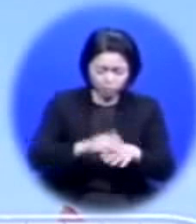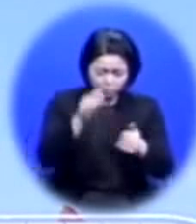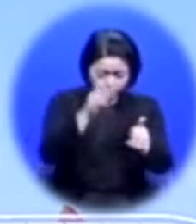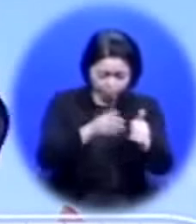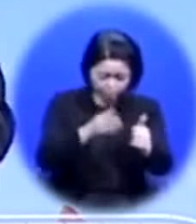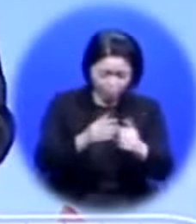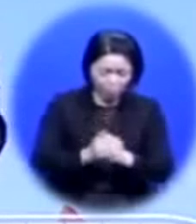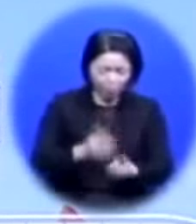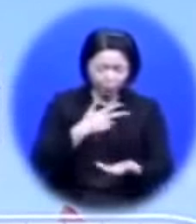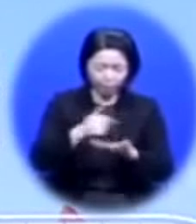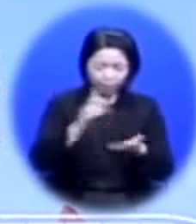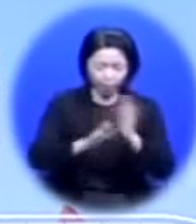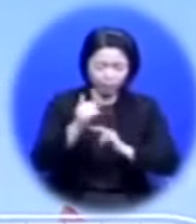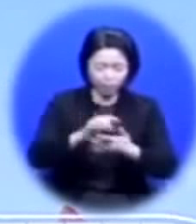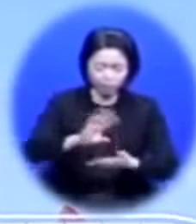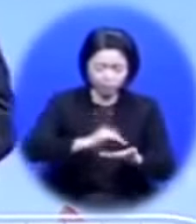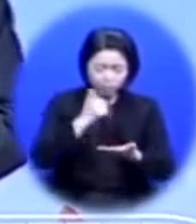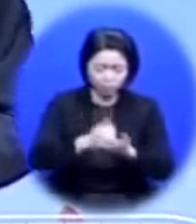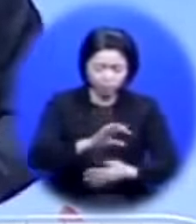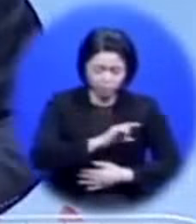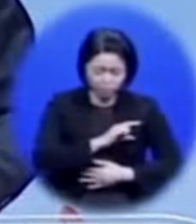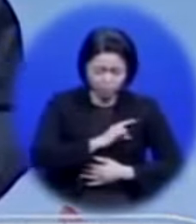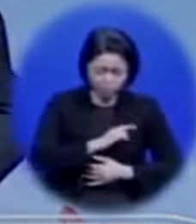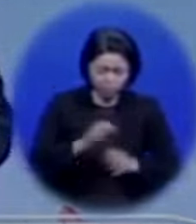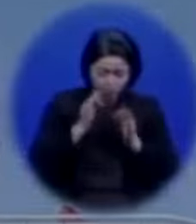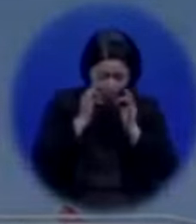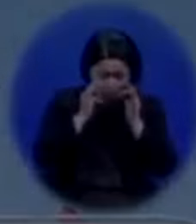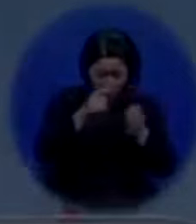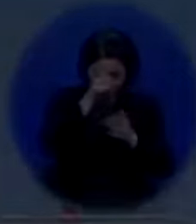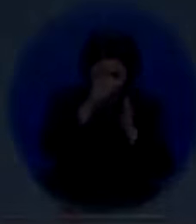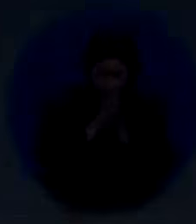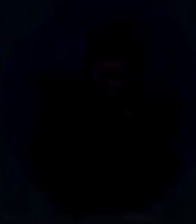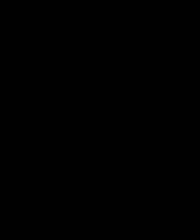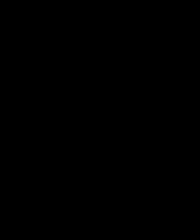아멘 주 예수 그리스도의 이름으로 간절히 기도합니다 아멘